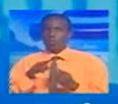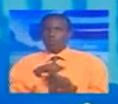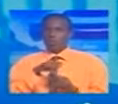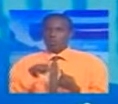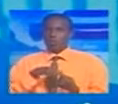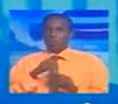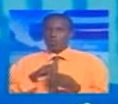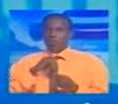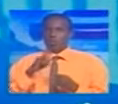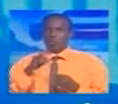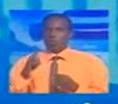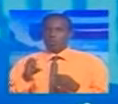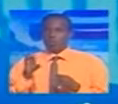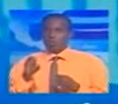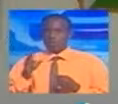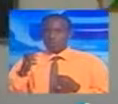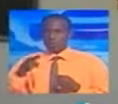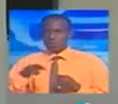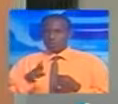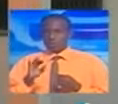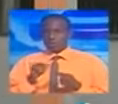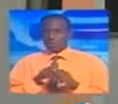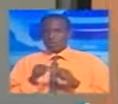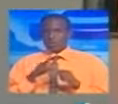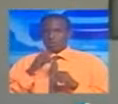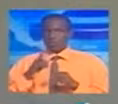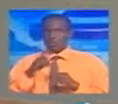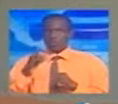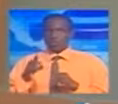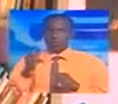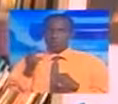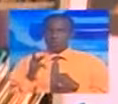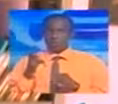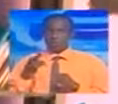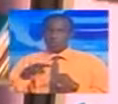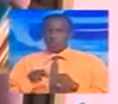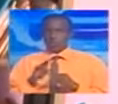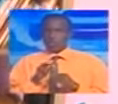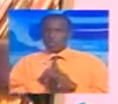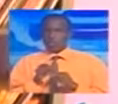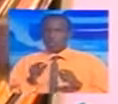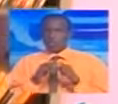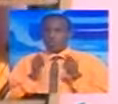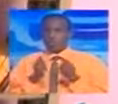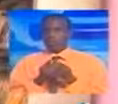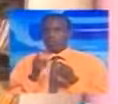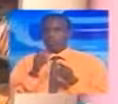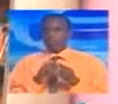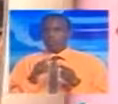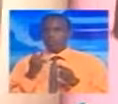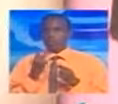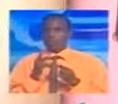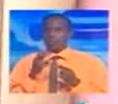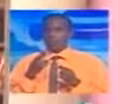du développement de Gobaad poursuit son effort de développement dans lequel elle s'est engagée. Dans la région de l'Unité, donc